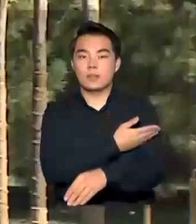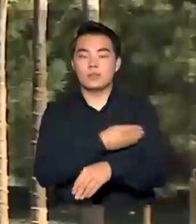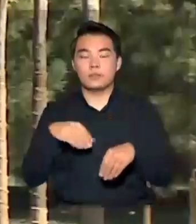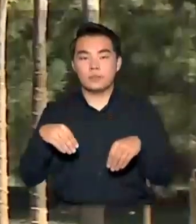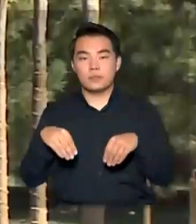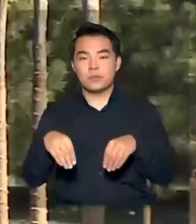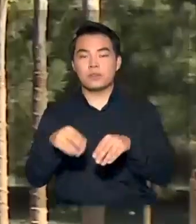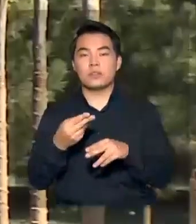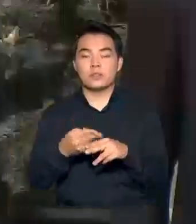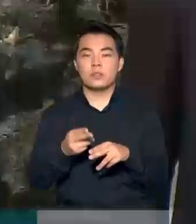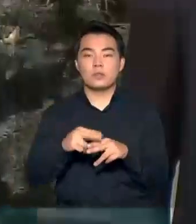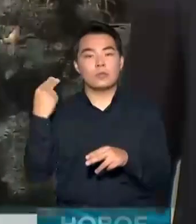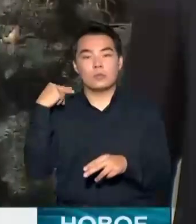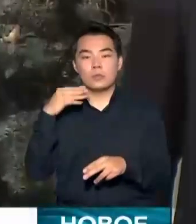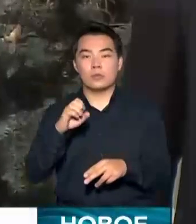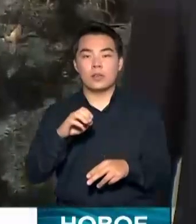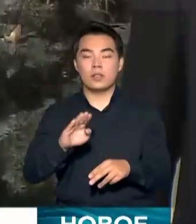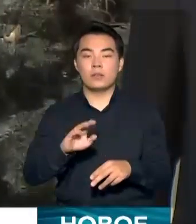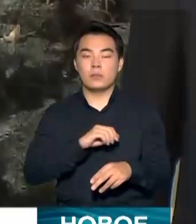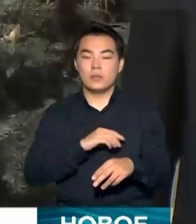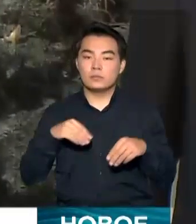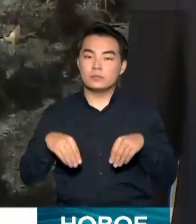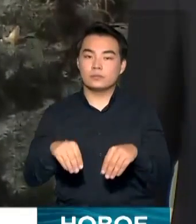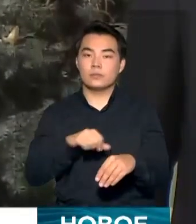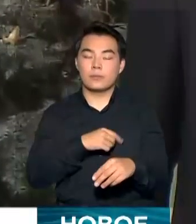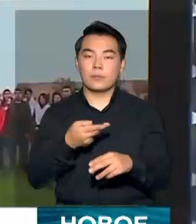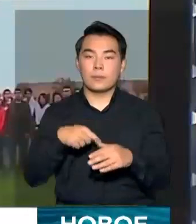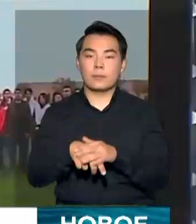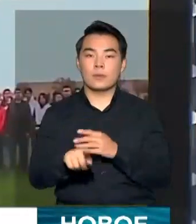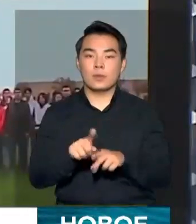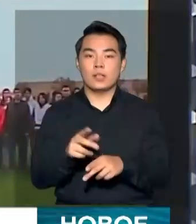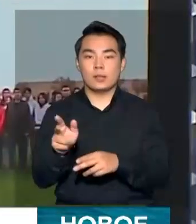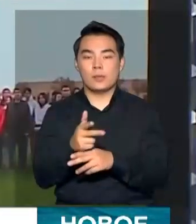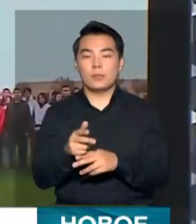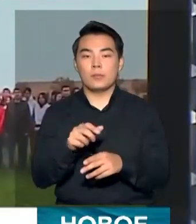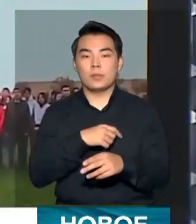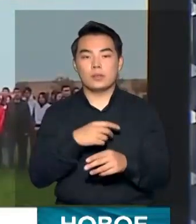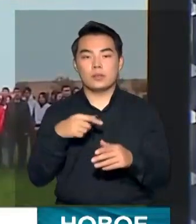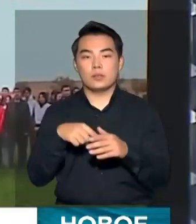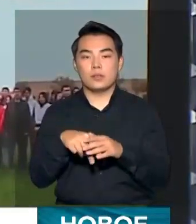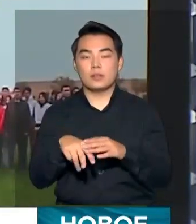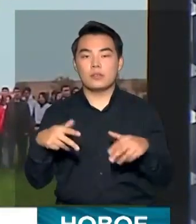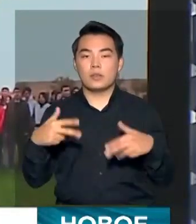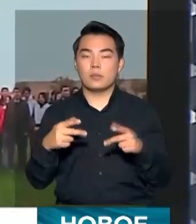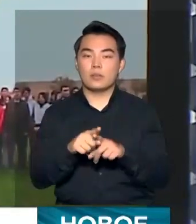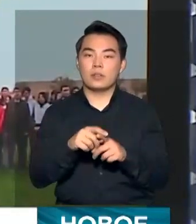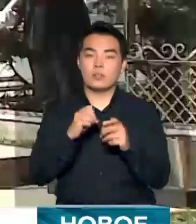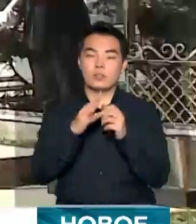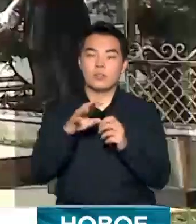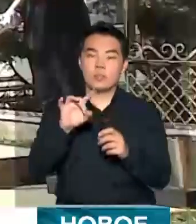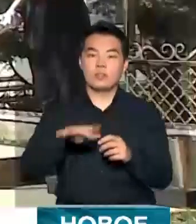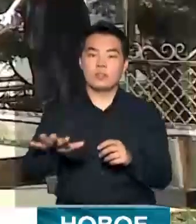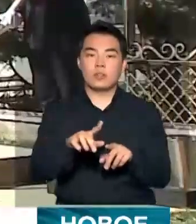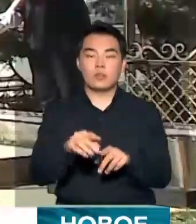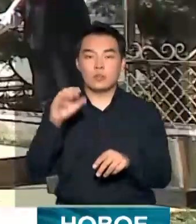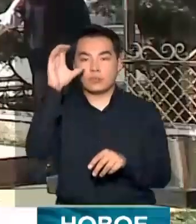посаженное Касым-Жомартом Токаевым. Отмечу, эта акция в режиме видеосвязи одновременно прошла в 14 регионах Узбекистана, а